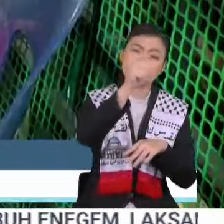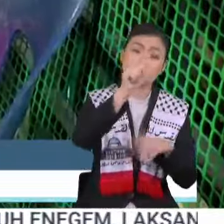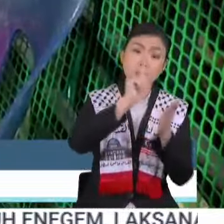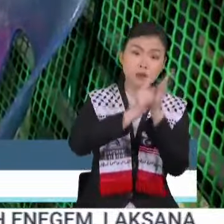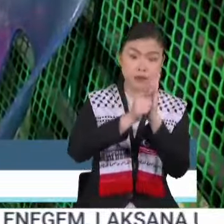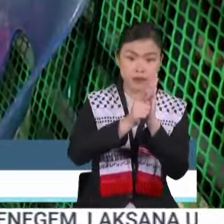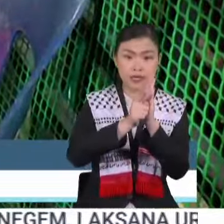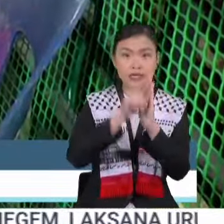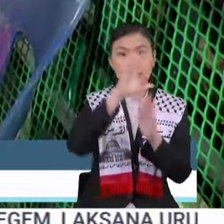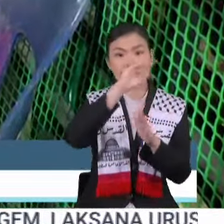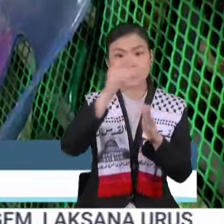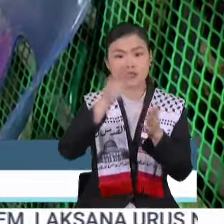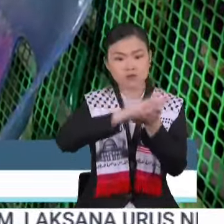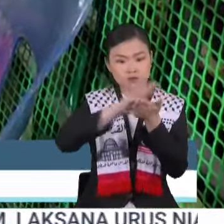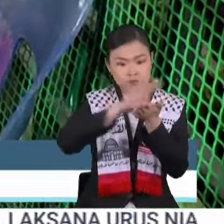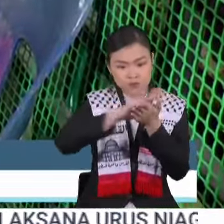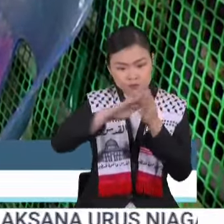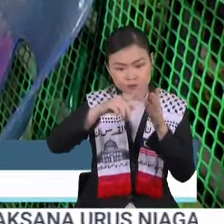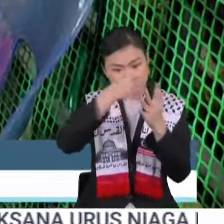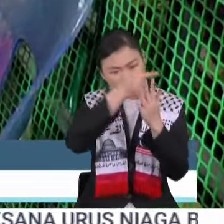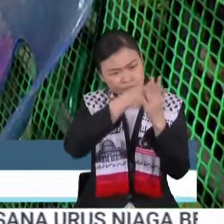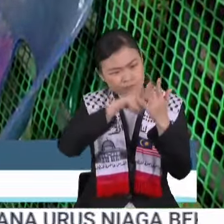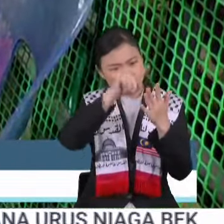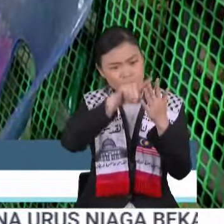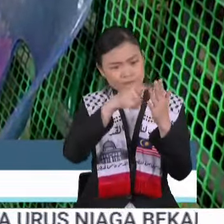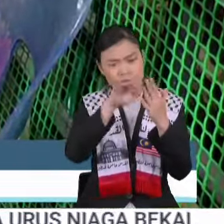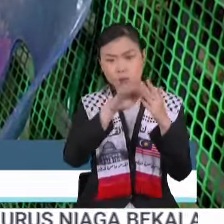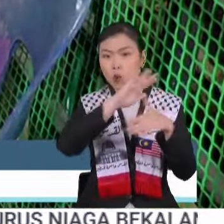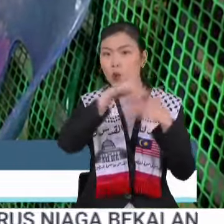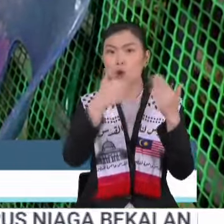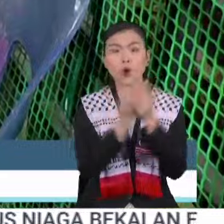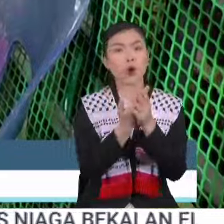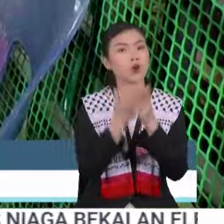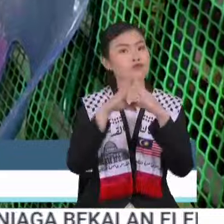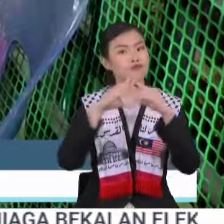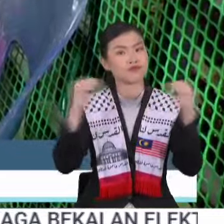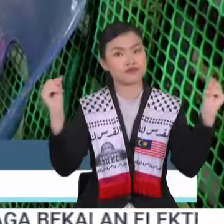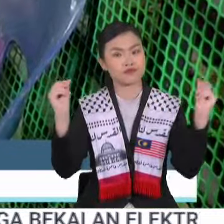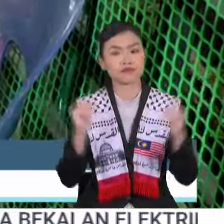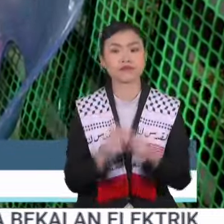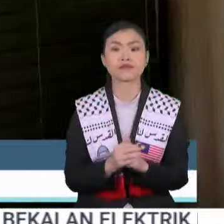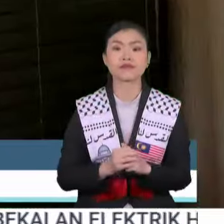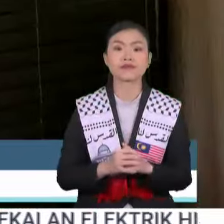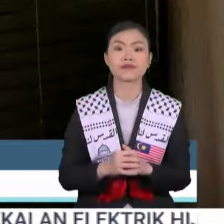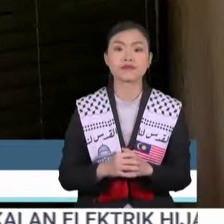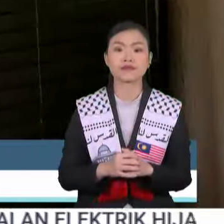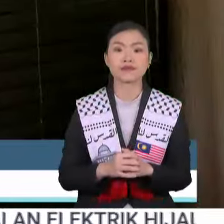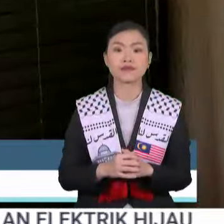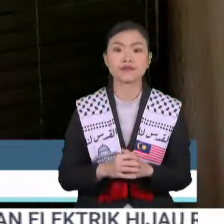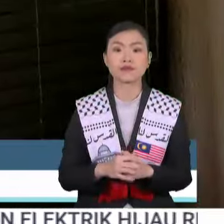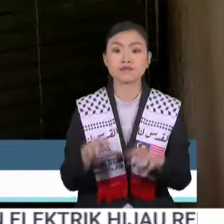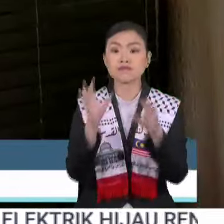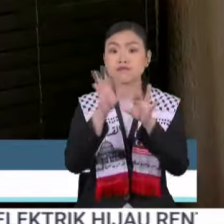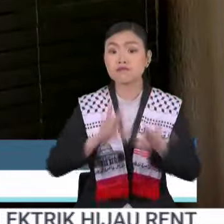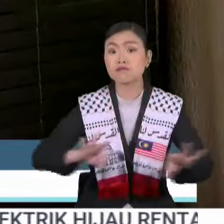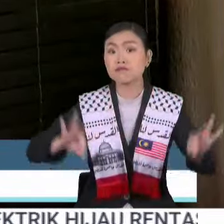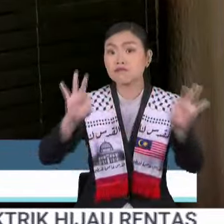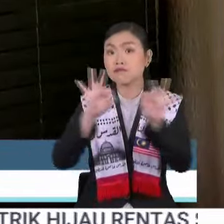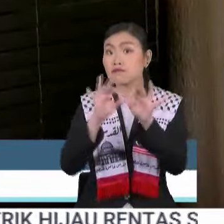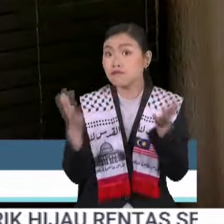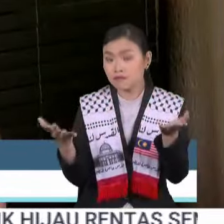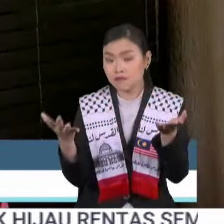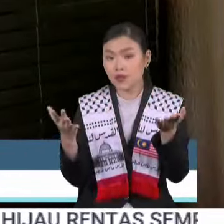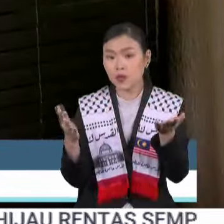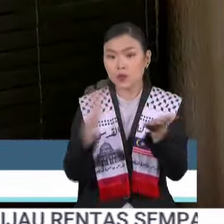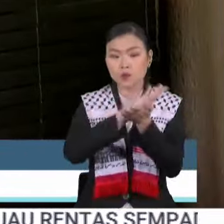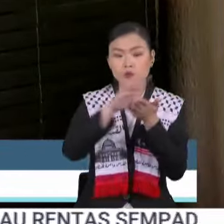cuci menggunakan berus gigi supaya kat celah-celah tu semua kotoran semua hilang. Dan yang penting, akak